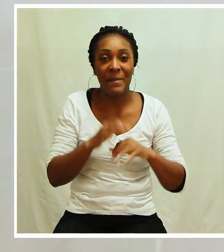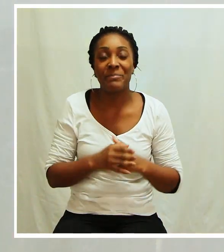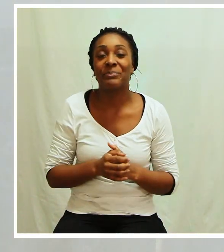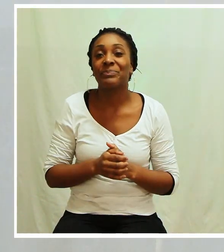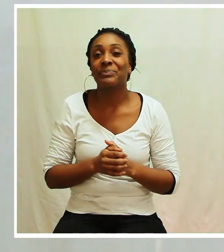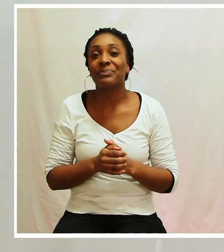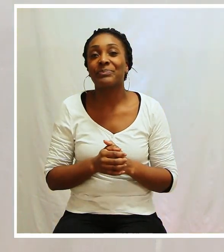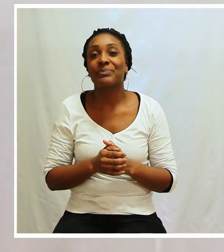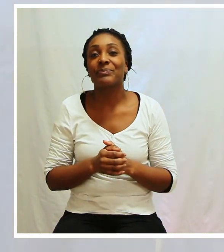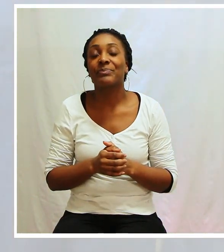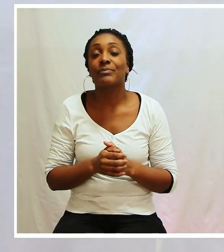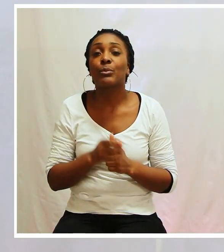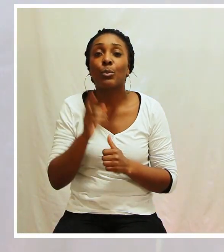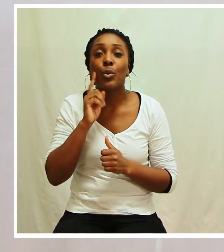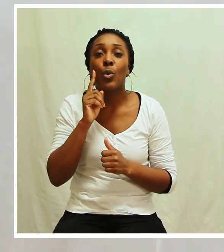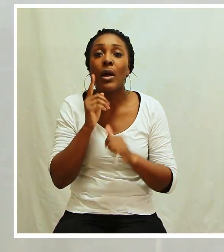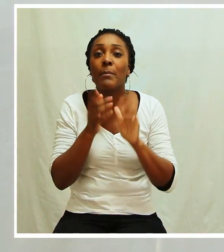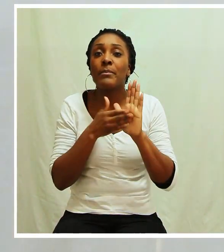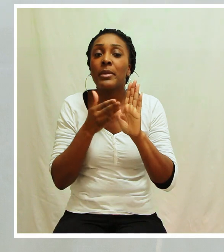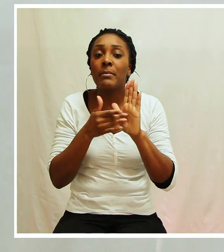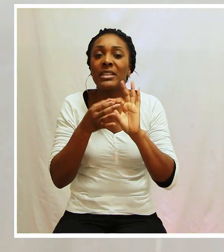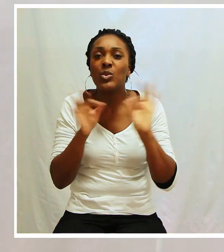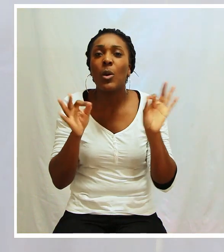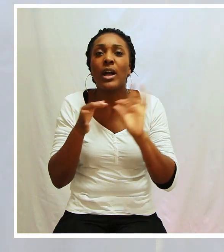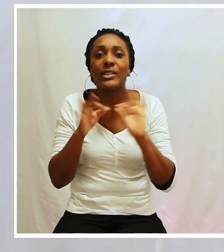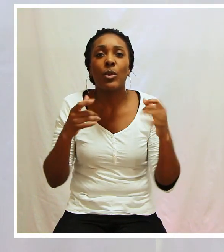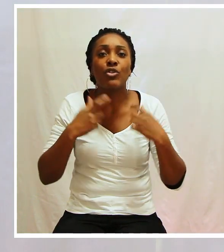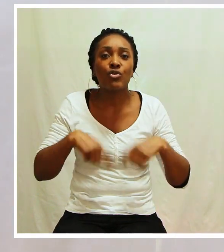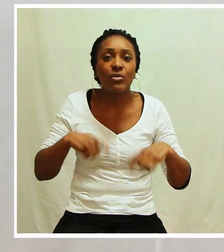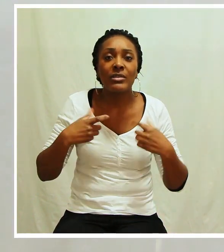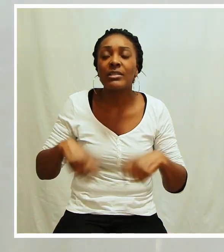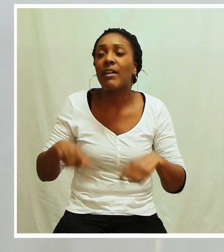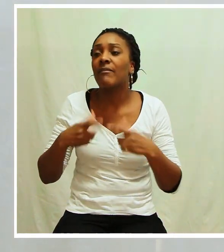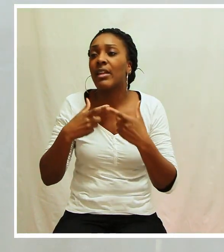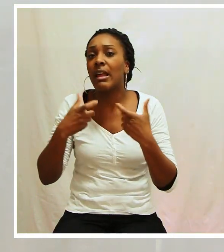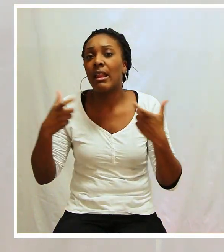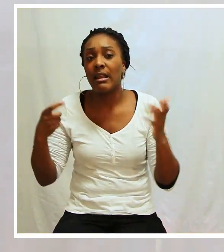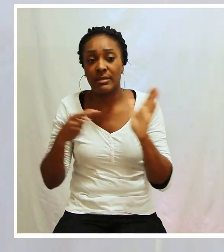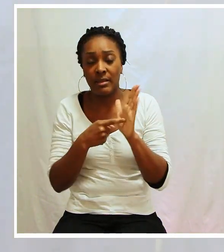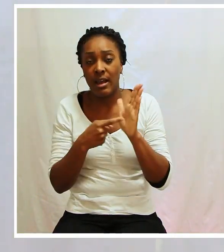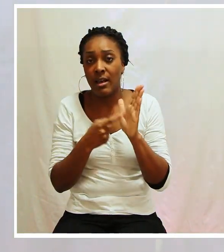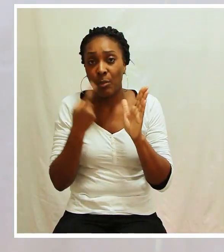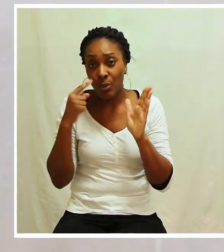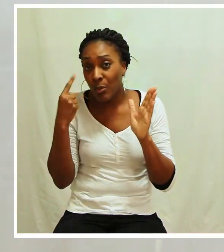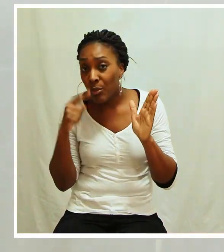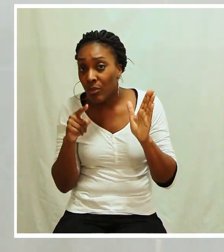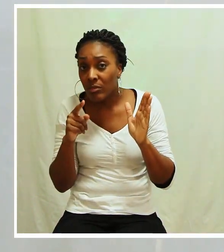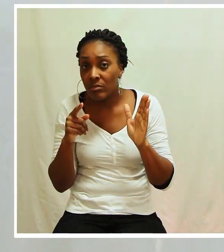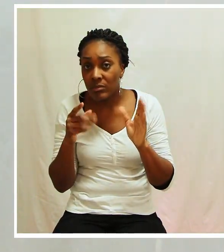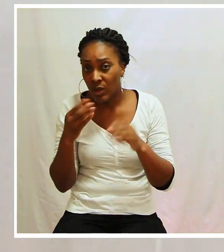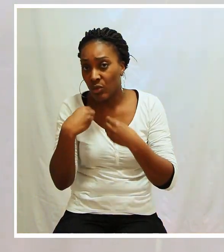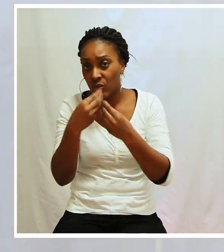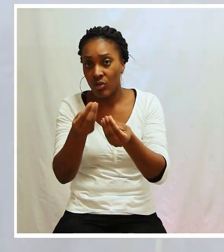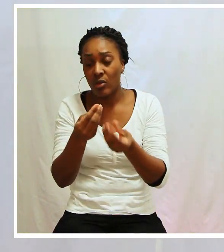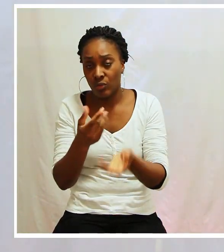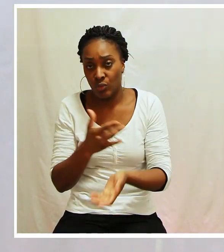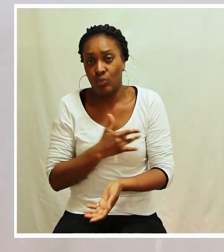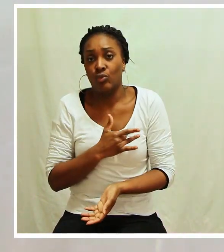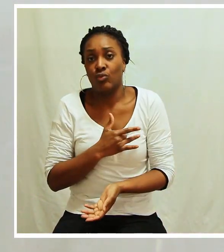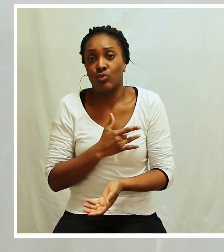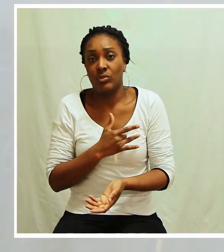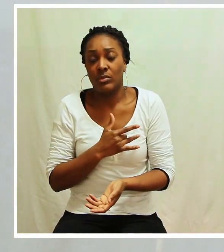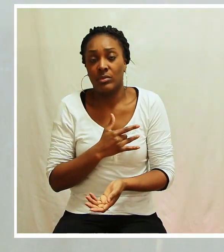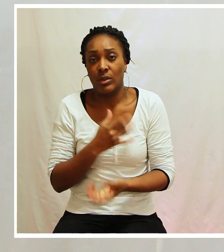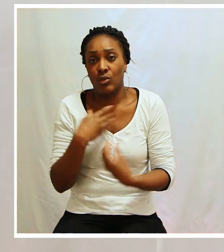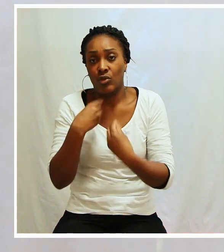Et pourquoi ces histoires sont dans la Bible? Pourquoi le Saint-Esprit a inspiré les auteurs pour les écrire? C'est pour que ça te parle et que ça me parle dans toutes